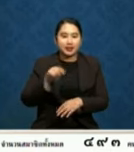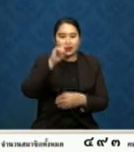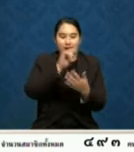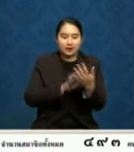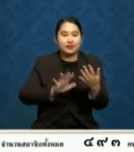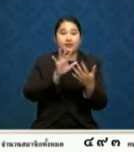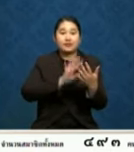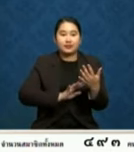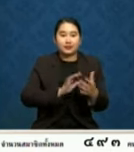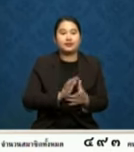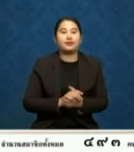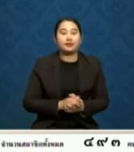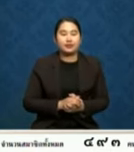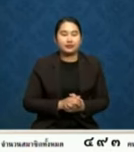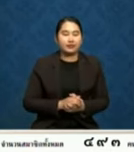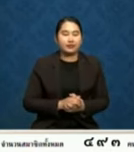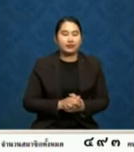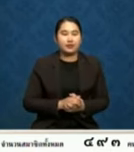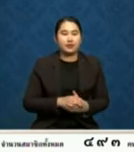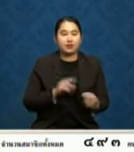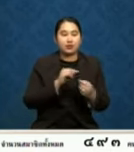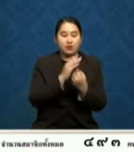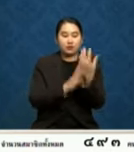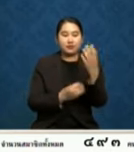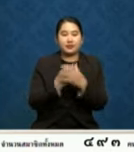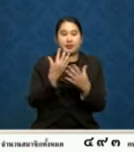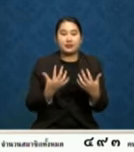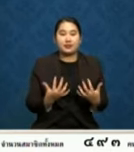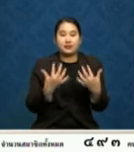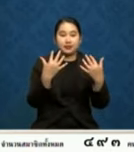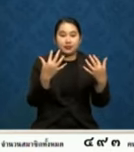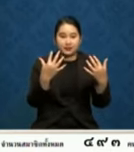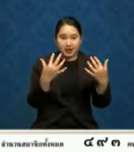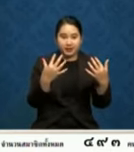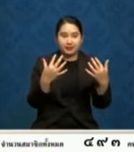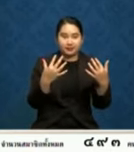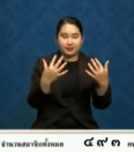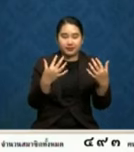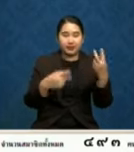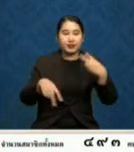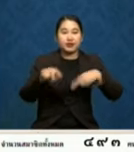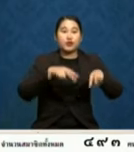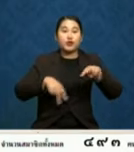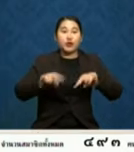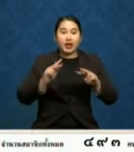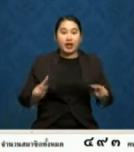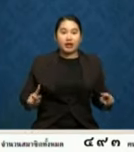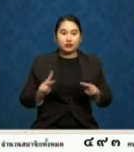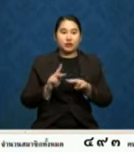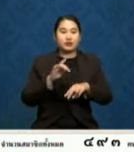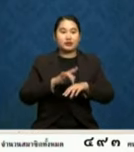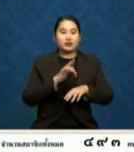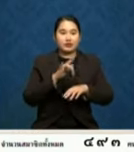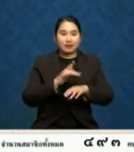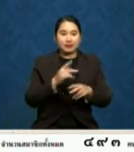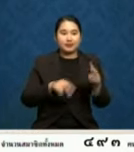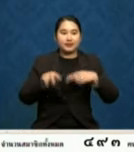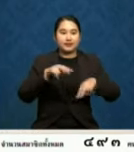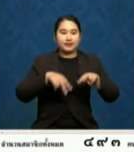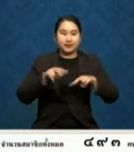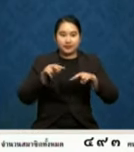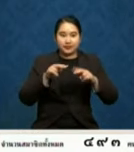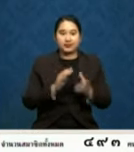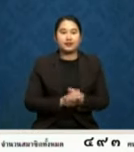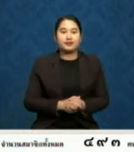ประเทศในส่วนของพื้นที่ป่าไม้ที่อยู่ในความรับผิดชอบของกระทรวงทรัพยากรธรรมชาติและสิ่งแวด